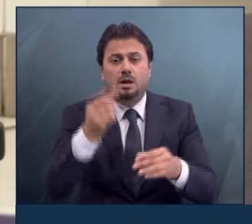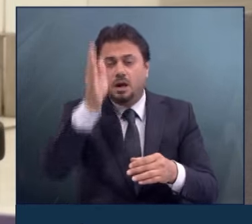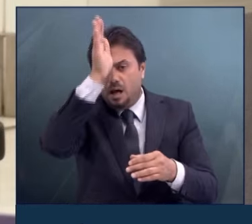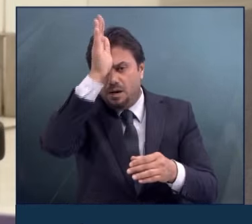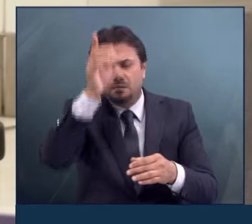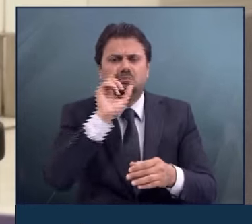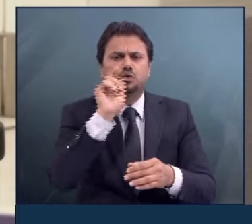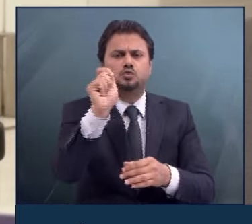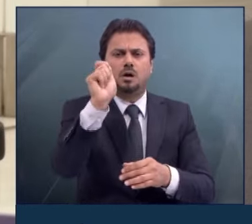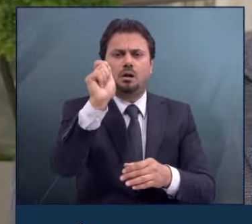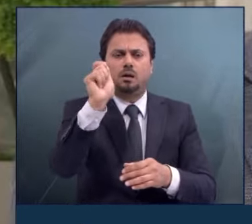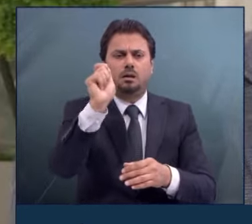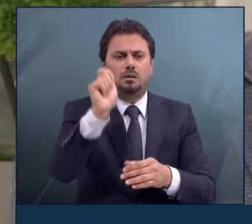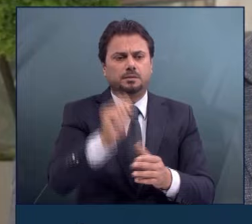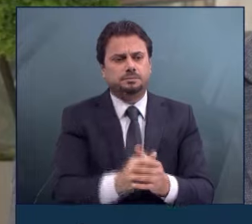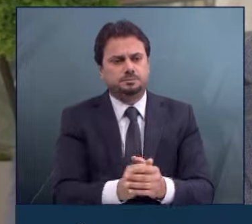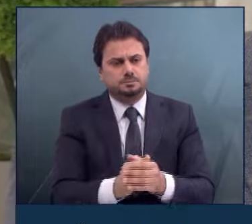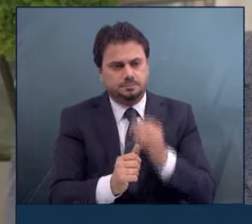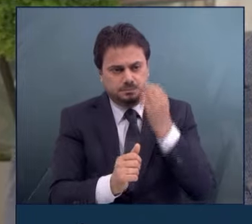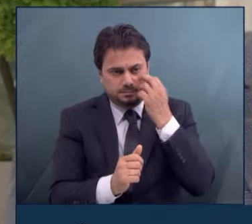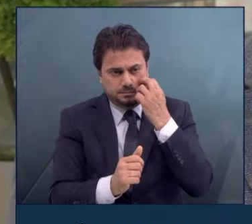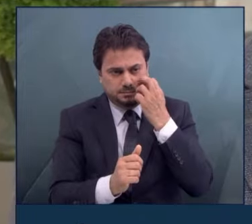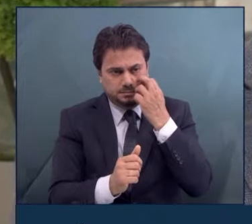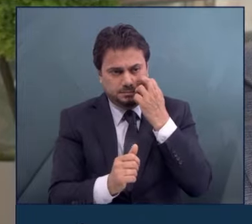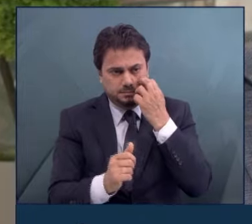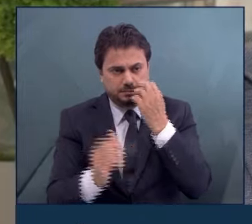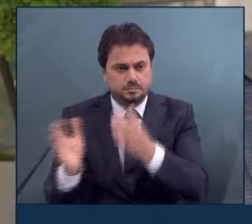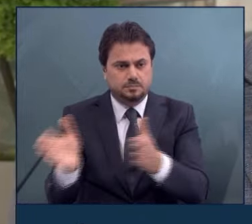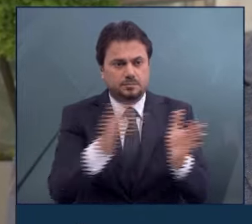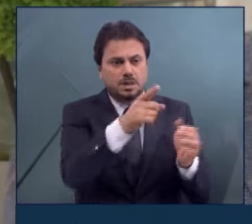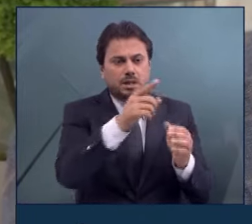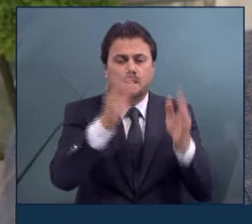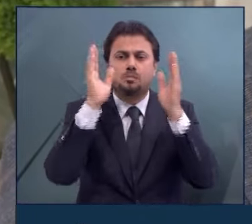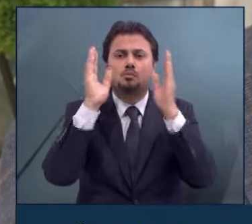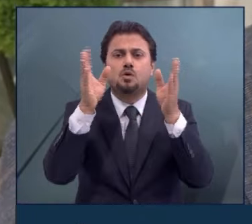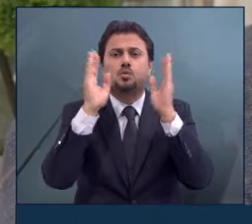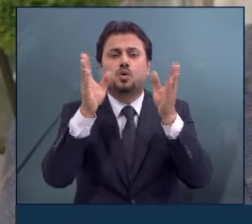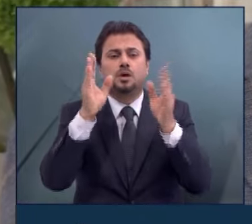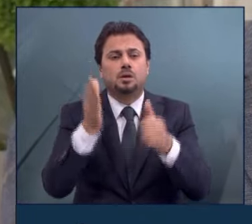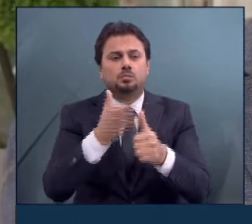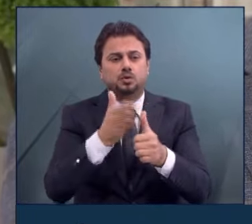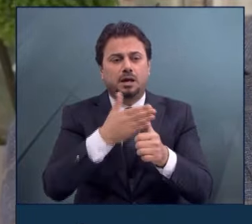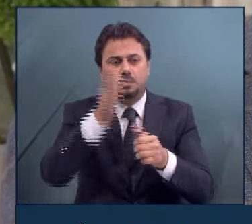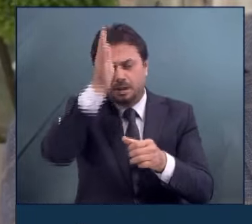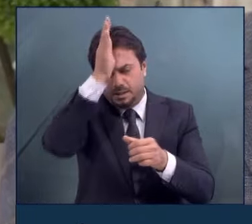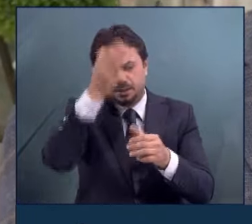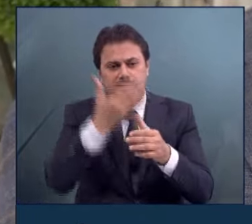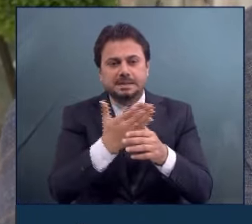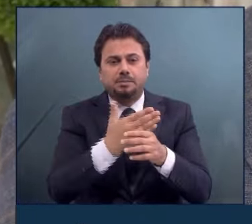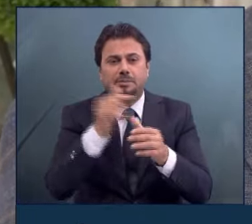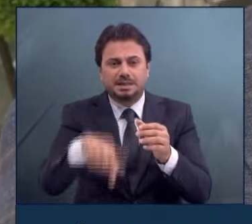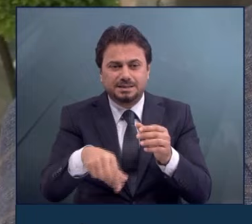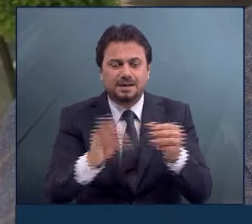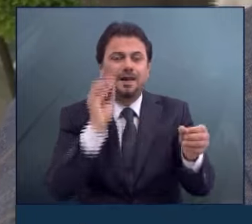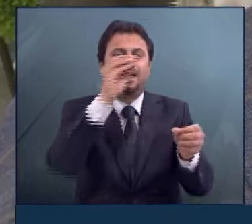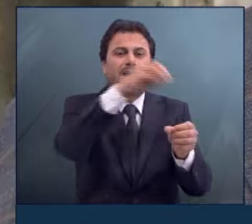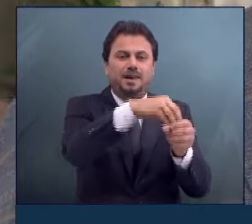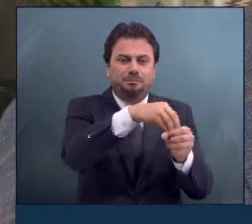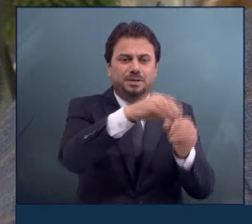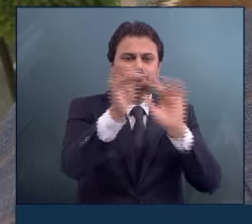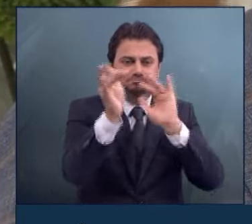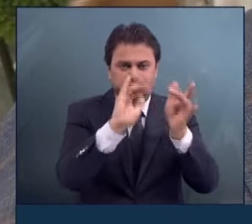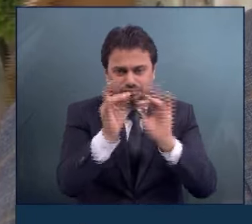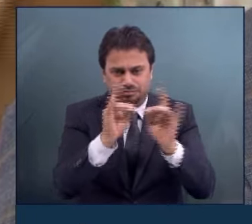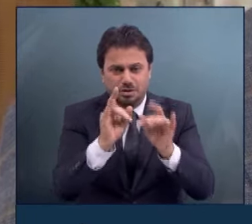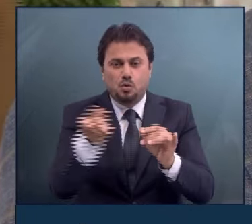العراقيه ستنتصر على الفريق الاردني. نبارك منتخبنا الوطني صعوده الى دور ال 16 ونتمنى